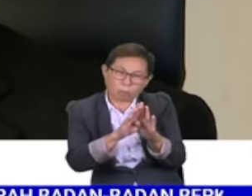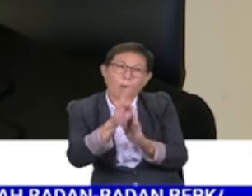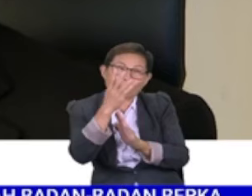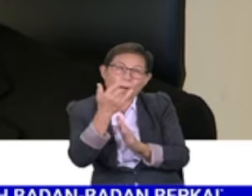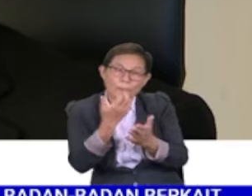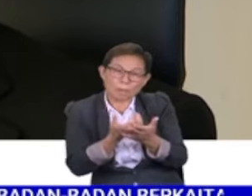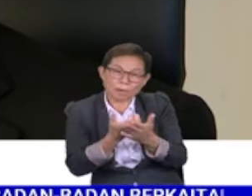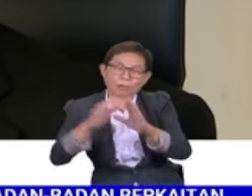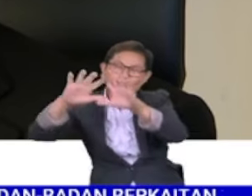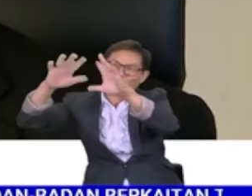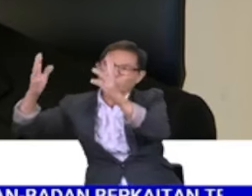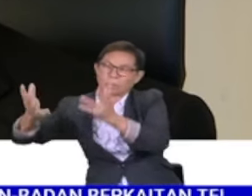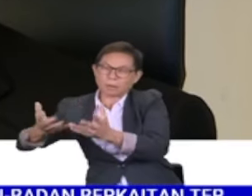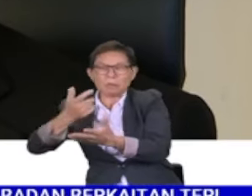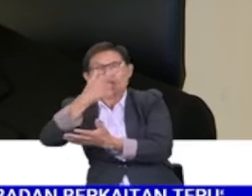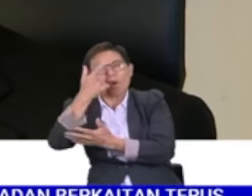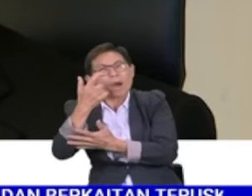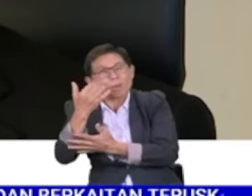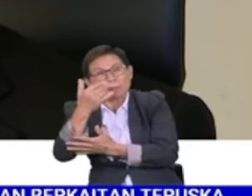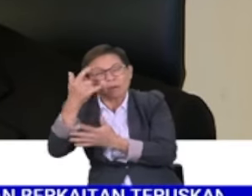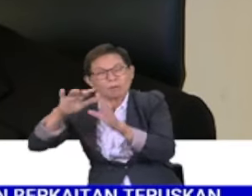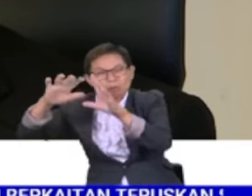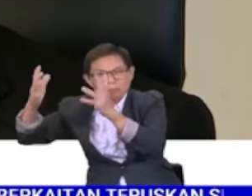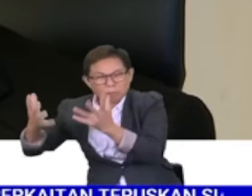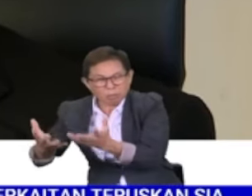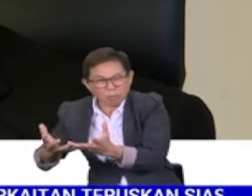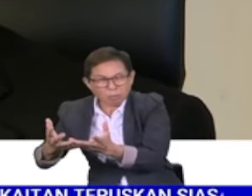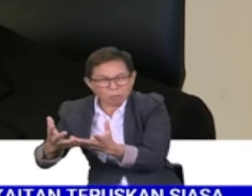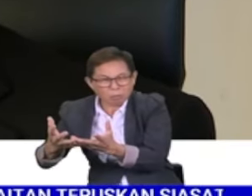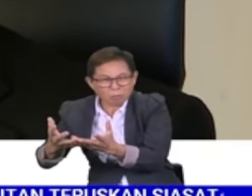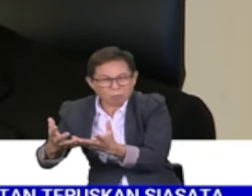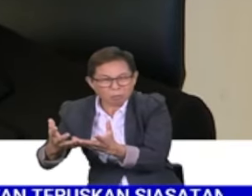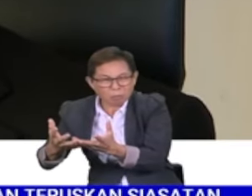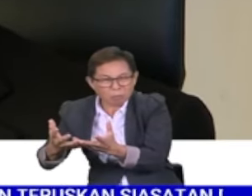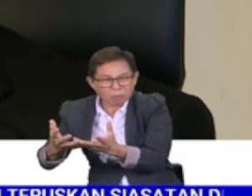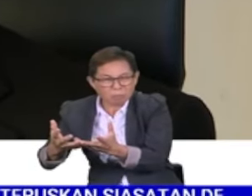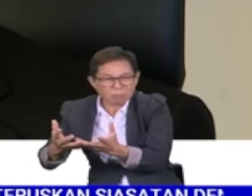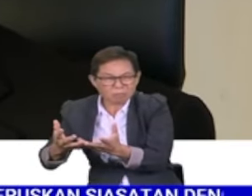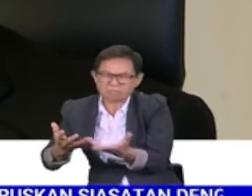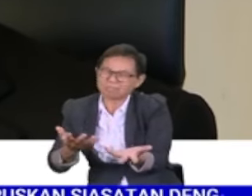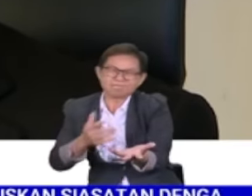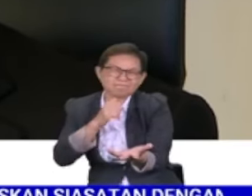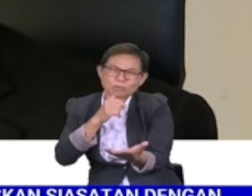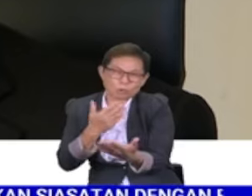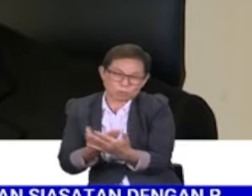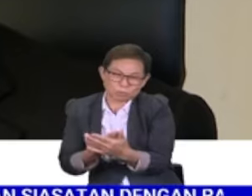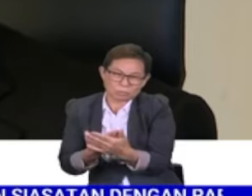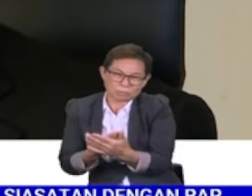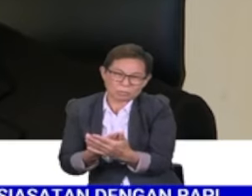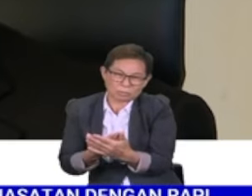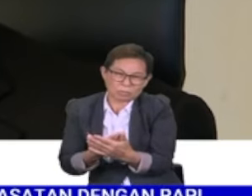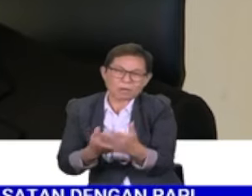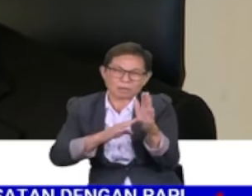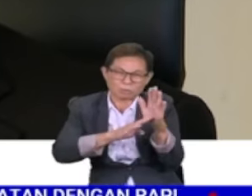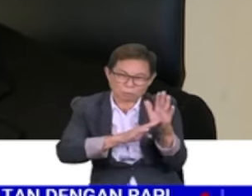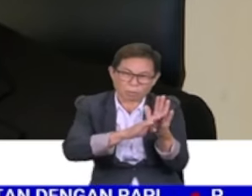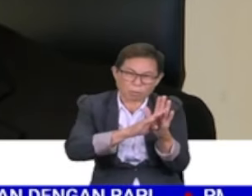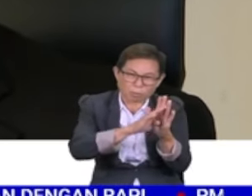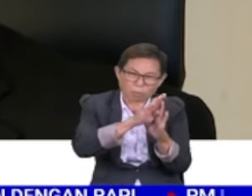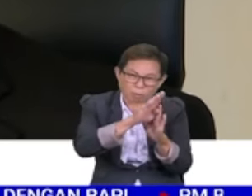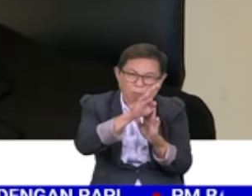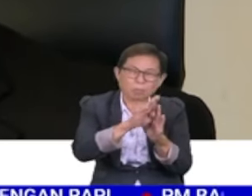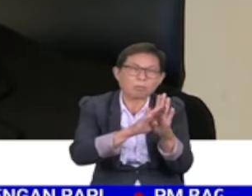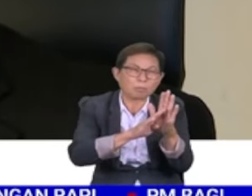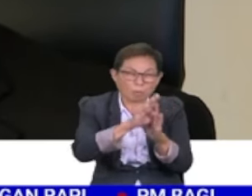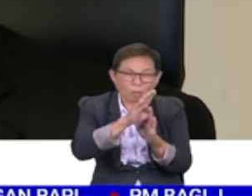memandangkan ekonomi global berada dalam keadaan yang agak tidak menentu, maka enjin pertumbuhan itu seharusnya